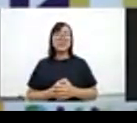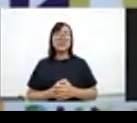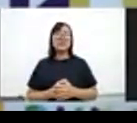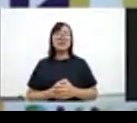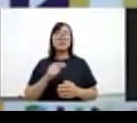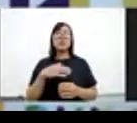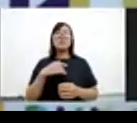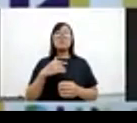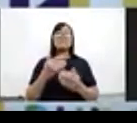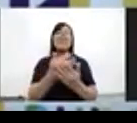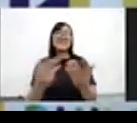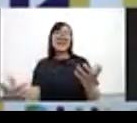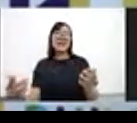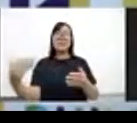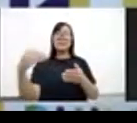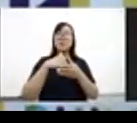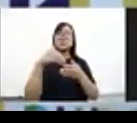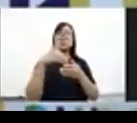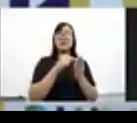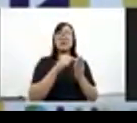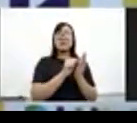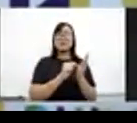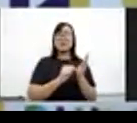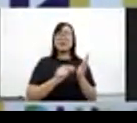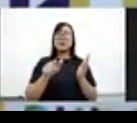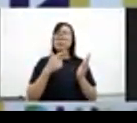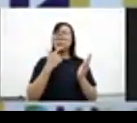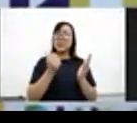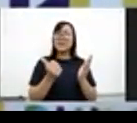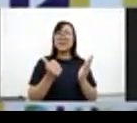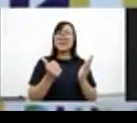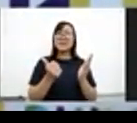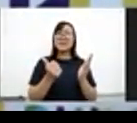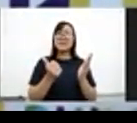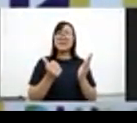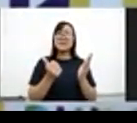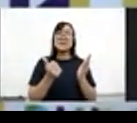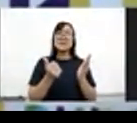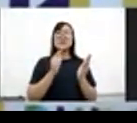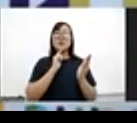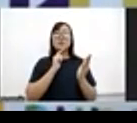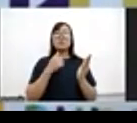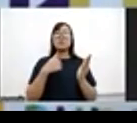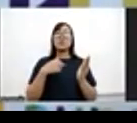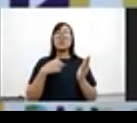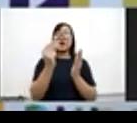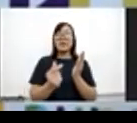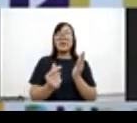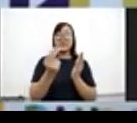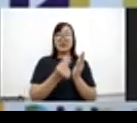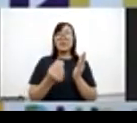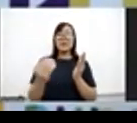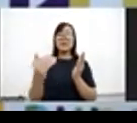masukkan dari masa aman teman ini sangat sangat penting di situ karena memang rekomendasi-rekomendasi untuk akan dibutuhkan